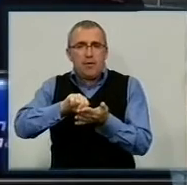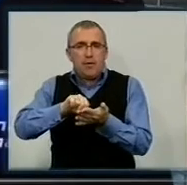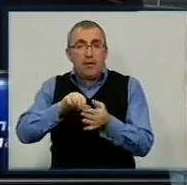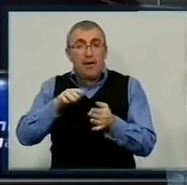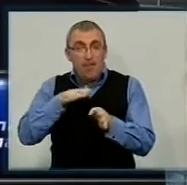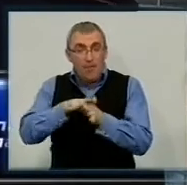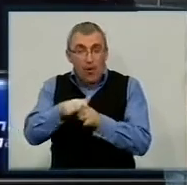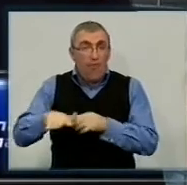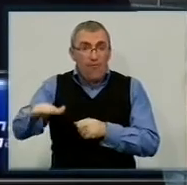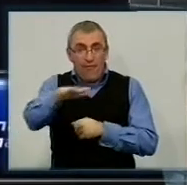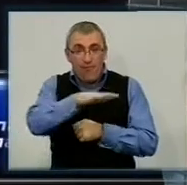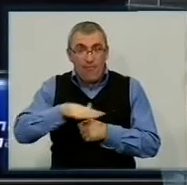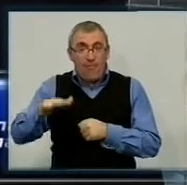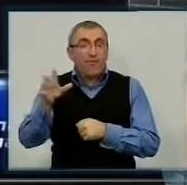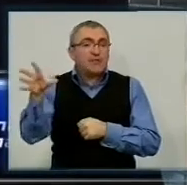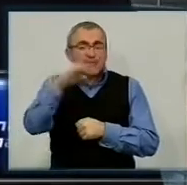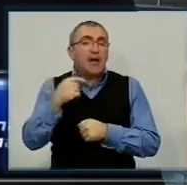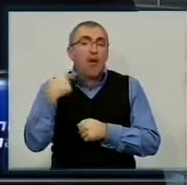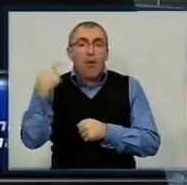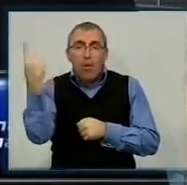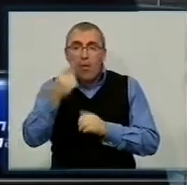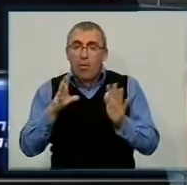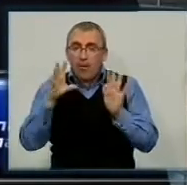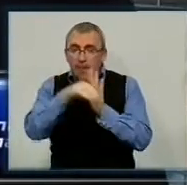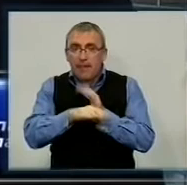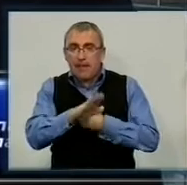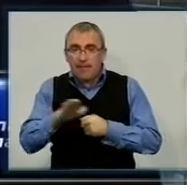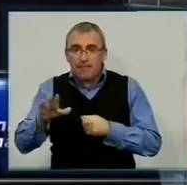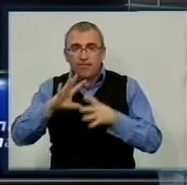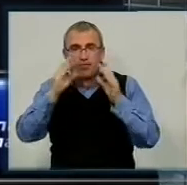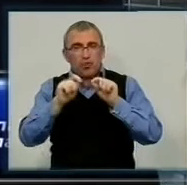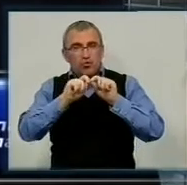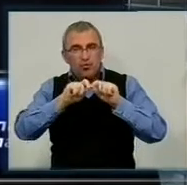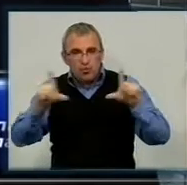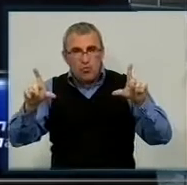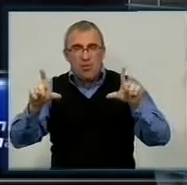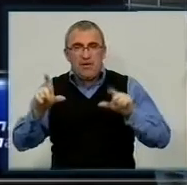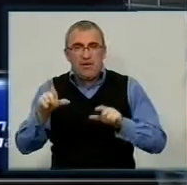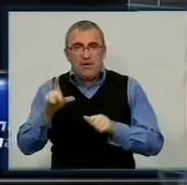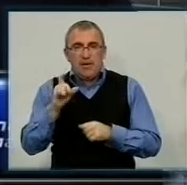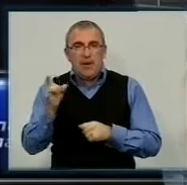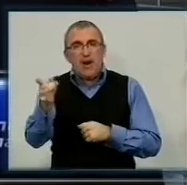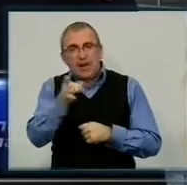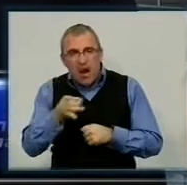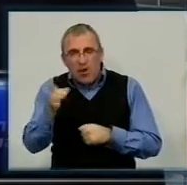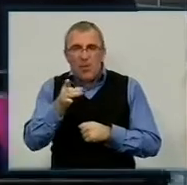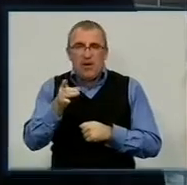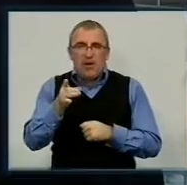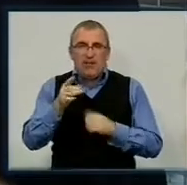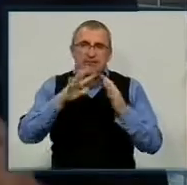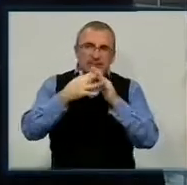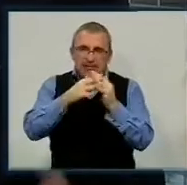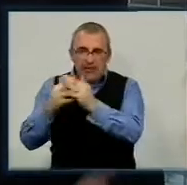на території всієї Кіровоградської області в ні взяли участі багатьох загальноосвітніх навчальних закладів з районних центрів з